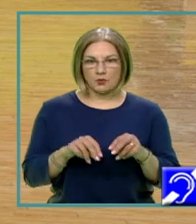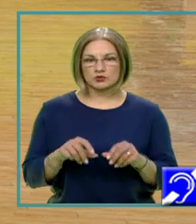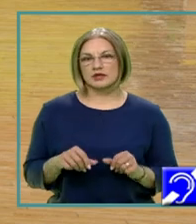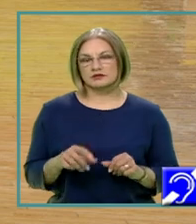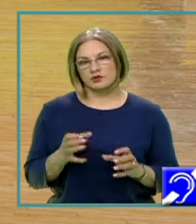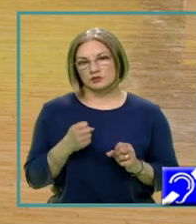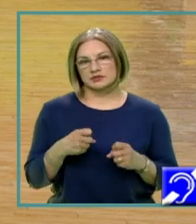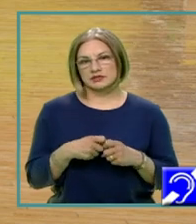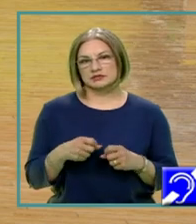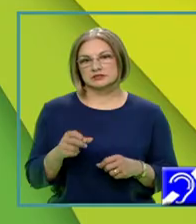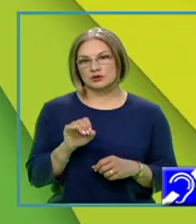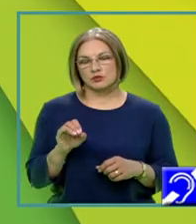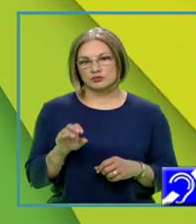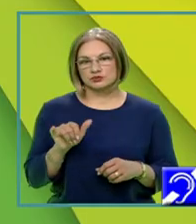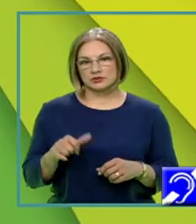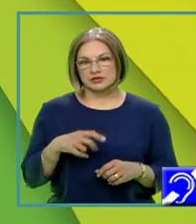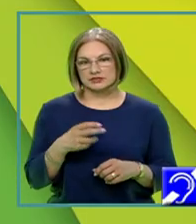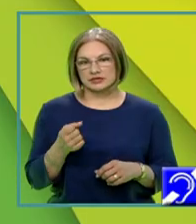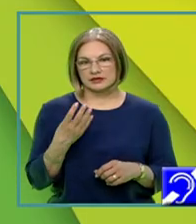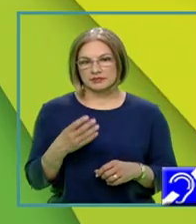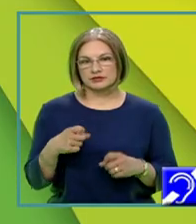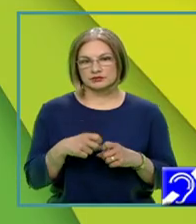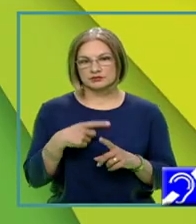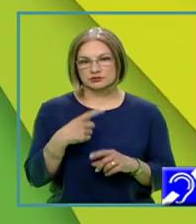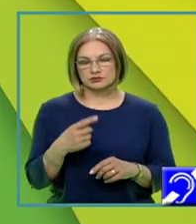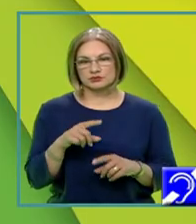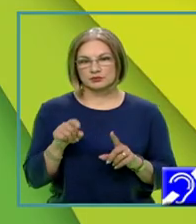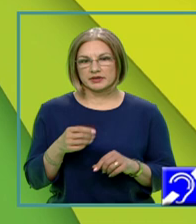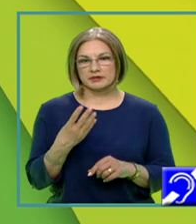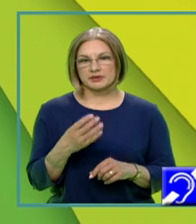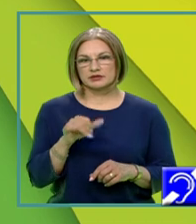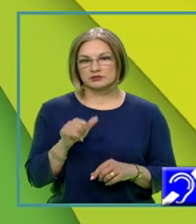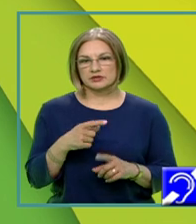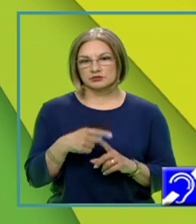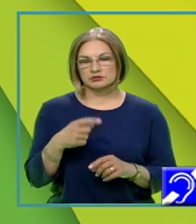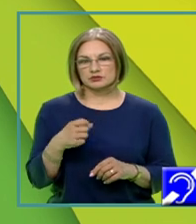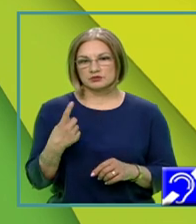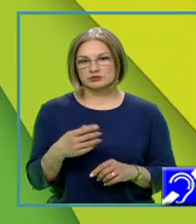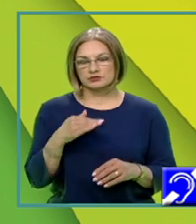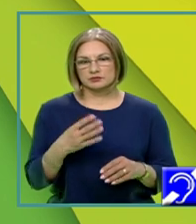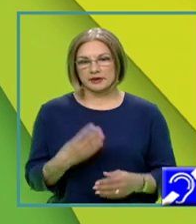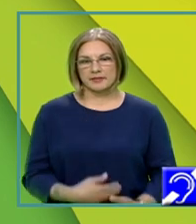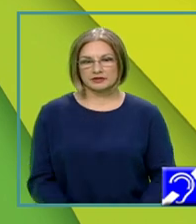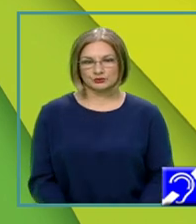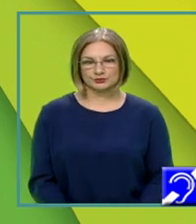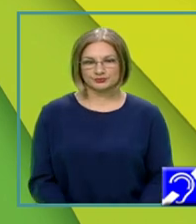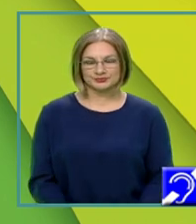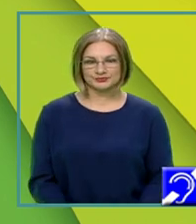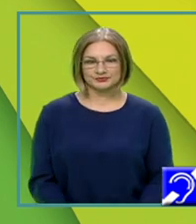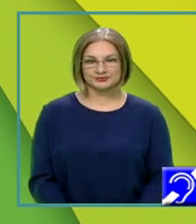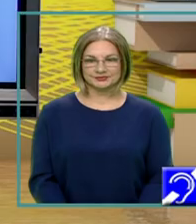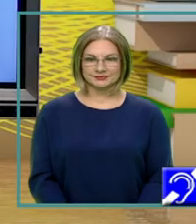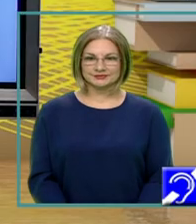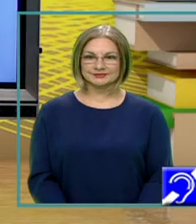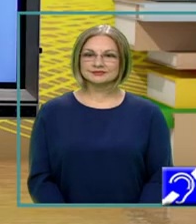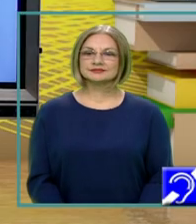x compus cu y este egal cu 4 x plus 1 pe lângă patru egal cu sunt minus 1 supra 4 adică ceea ce trebuia demonstrat